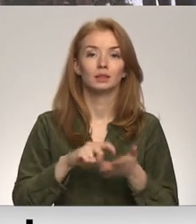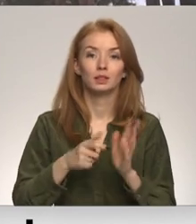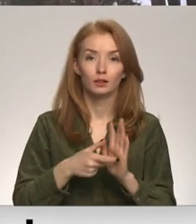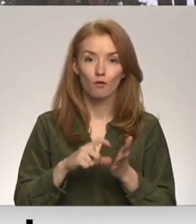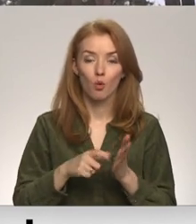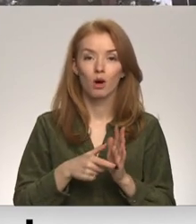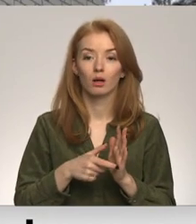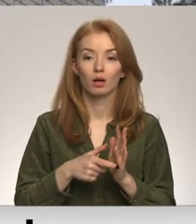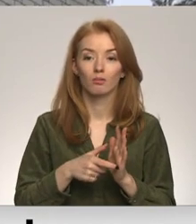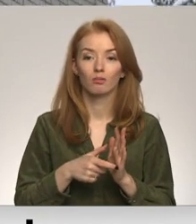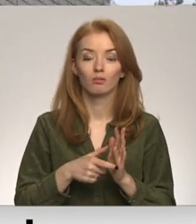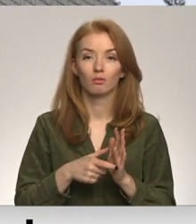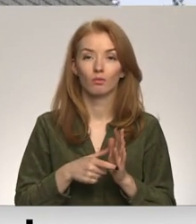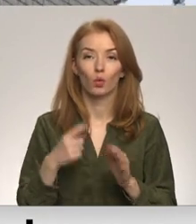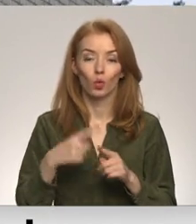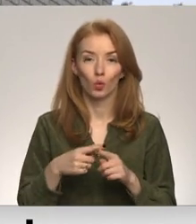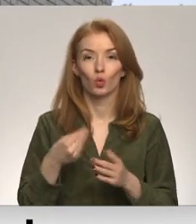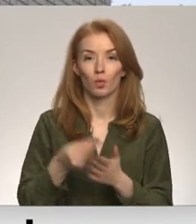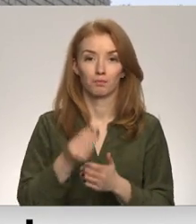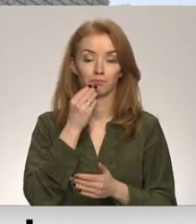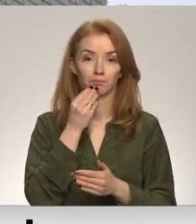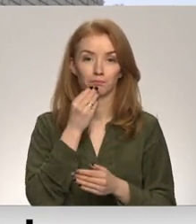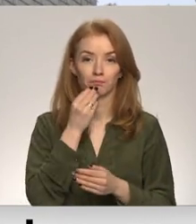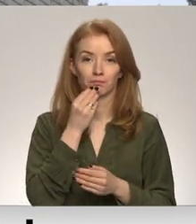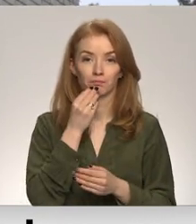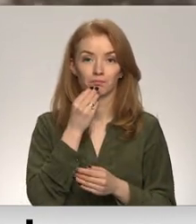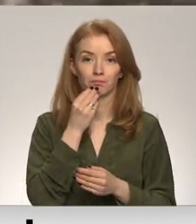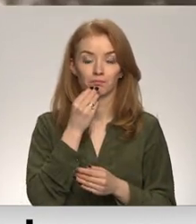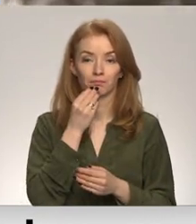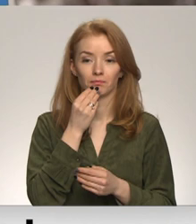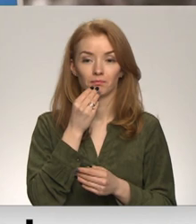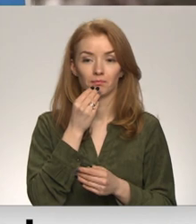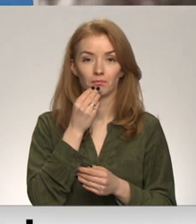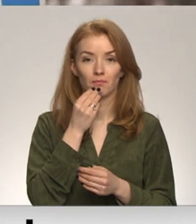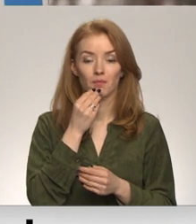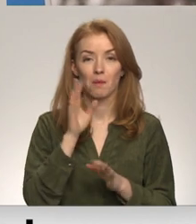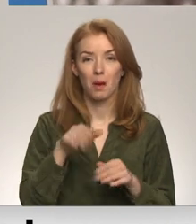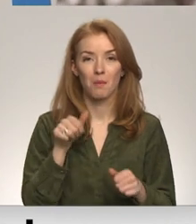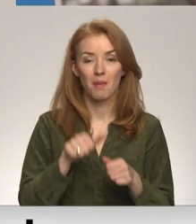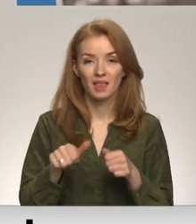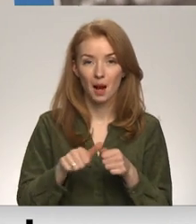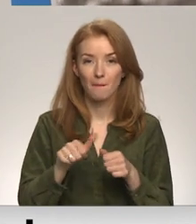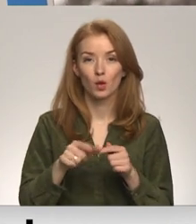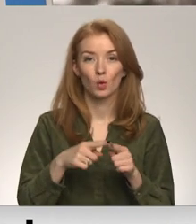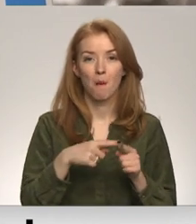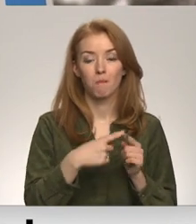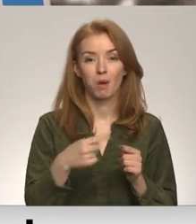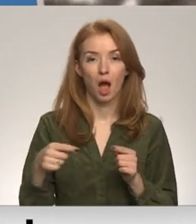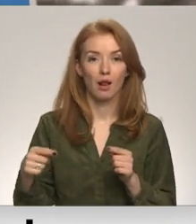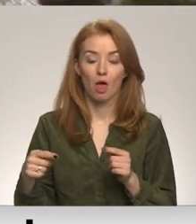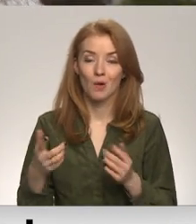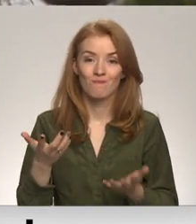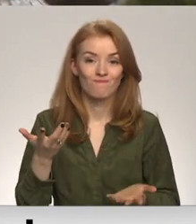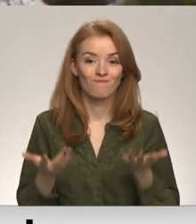dzīvokli, nu, paēst nopirkt. Un par medikamentiem un visu pārējo, diez